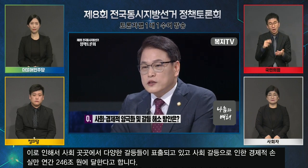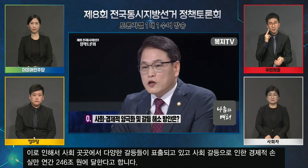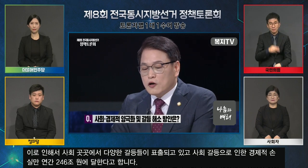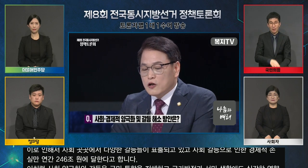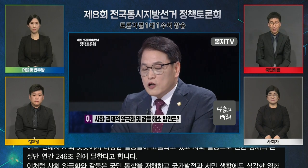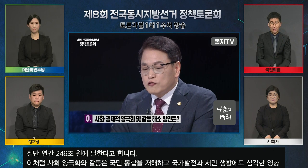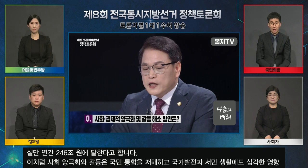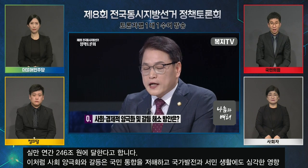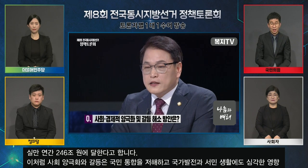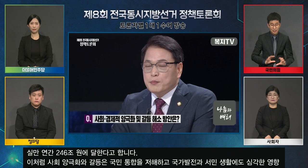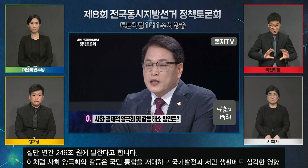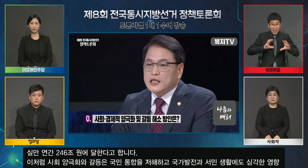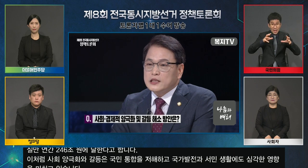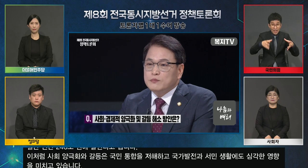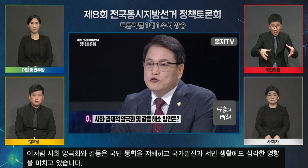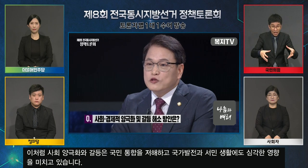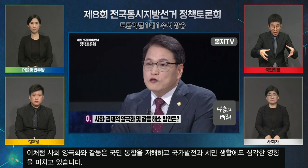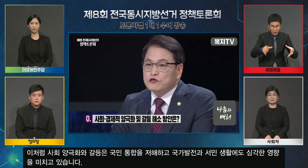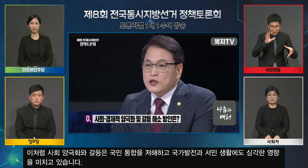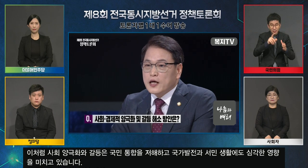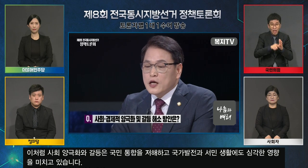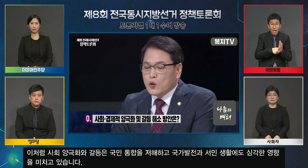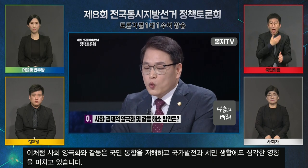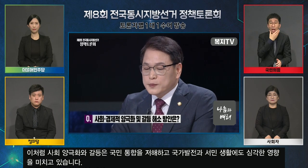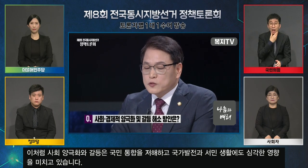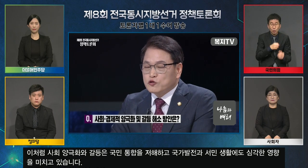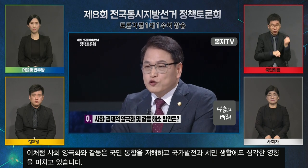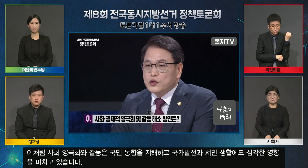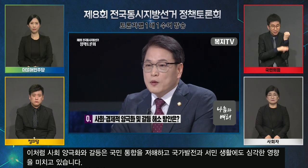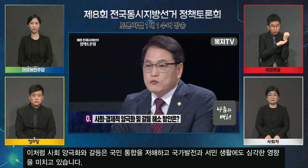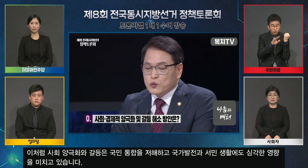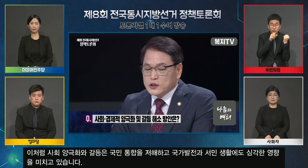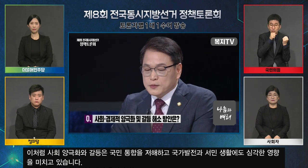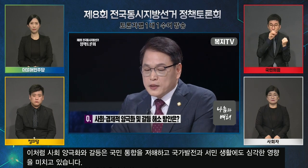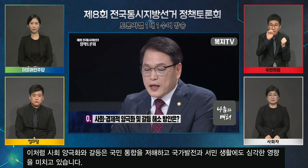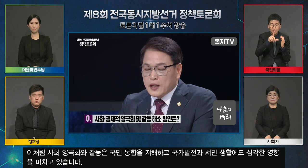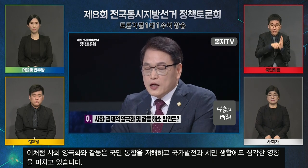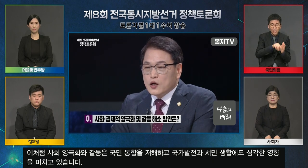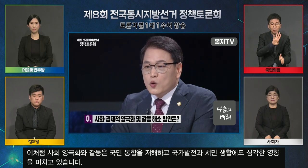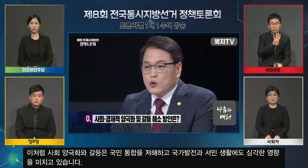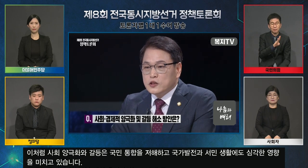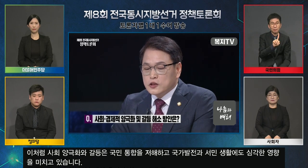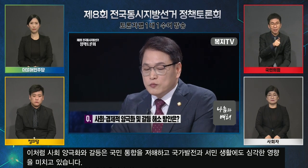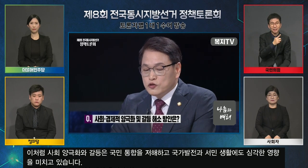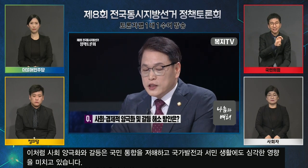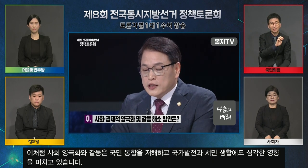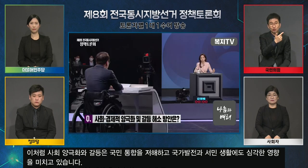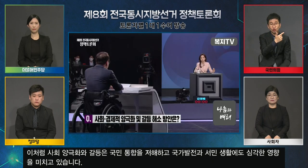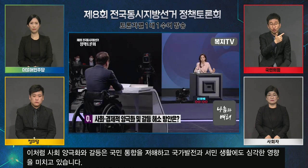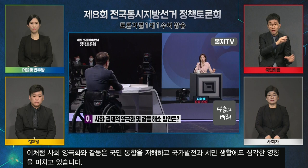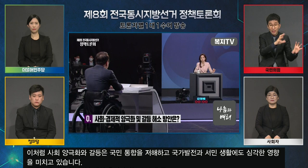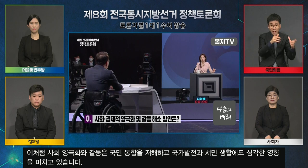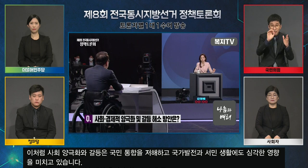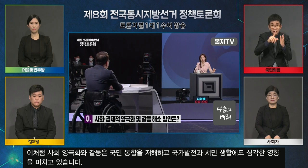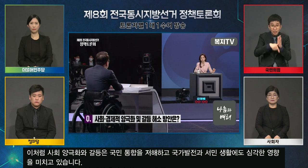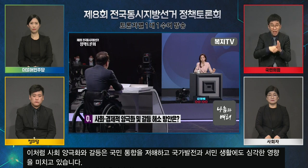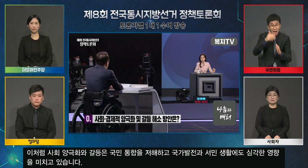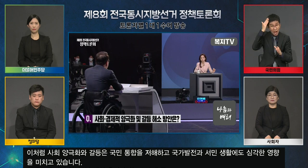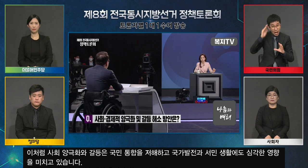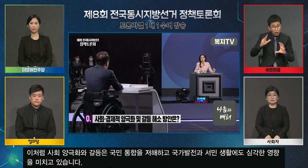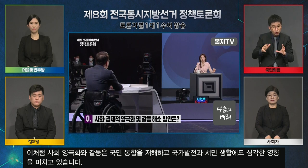행복지수에서 우리나라는 146개국 중에 59위에 머무르고 있습니다. 5년 전 문재인 대통령이